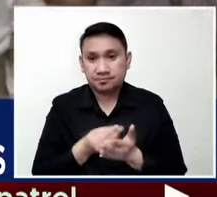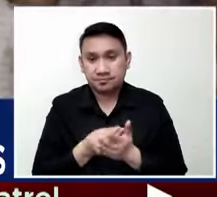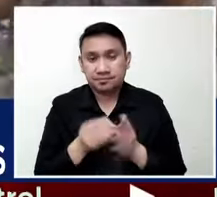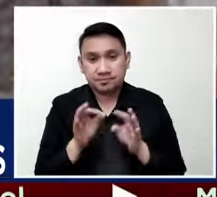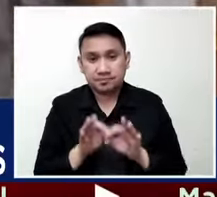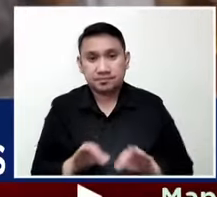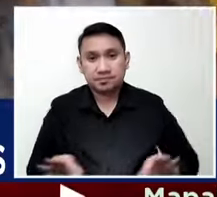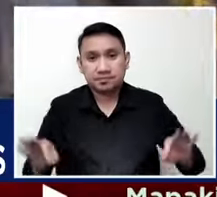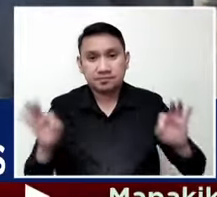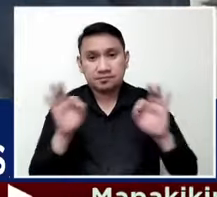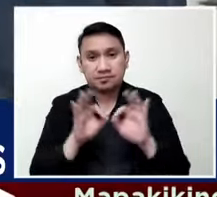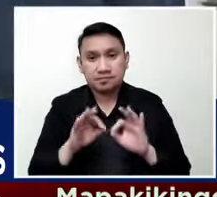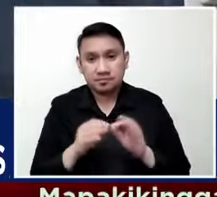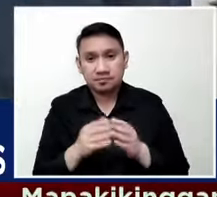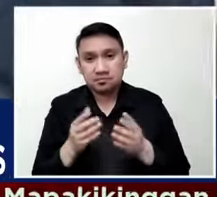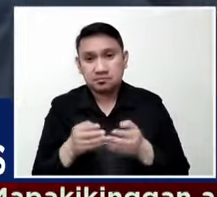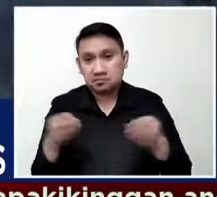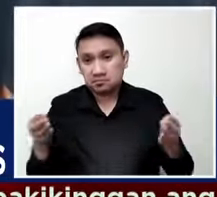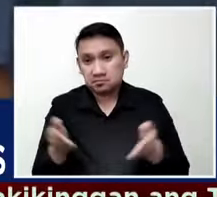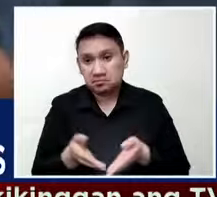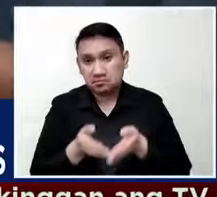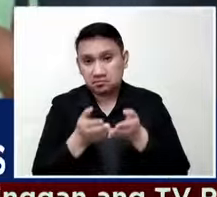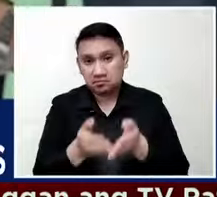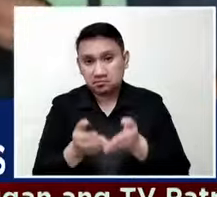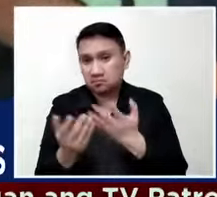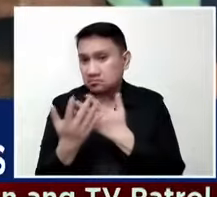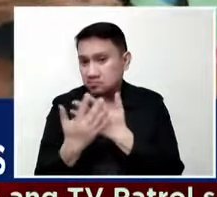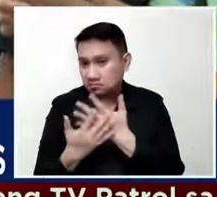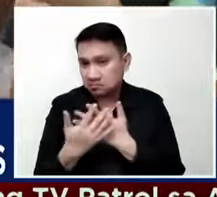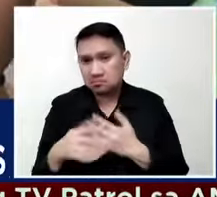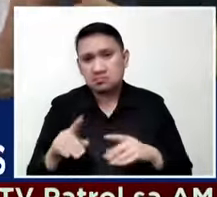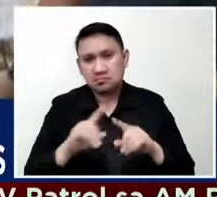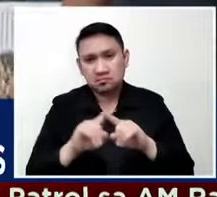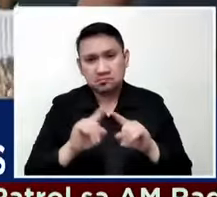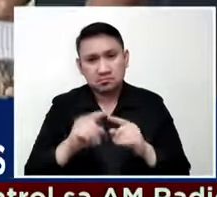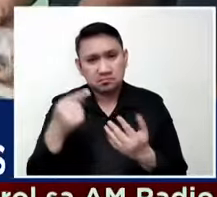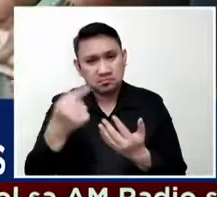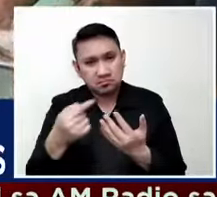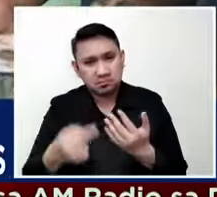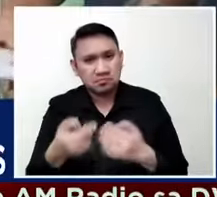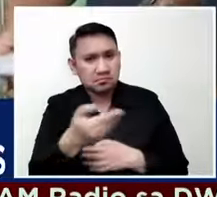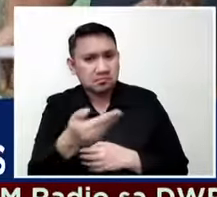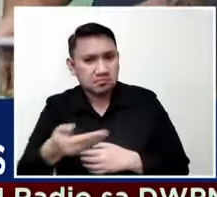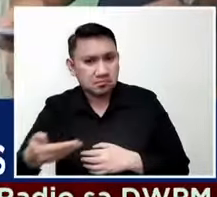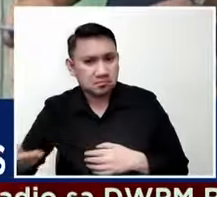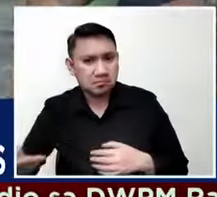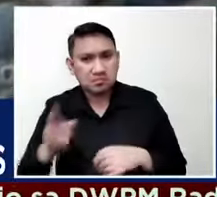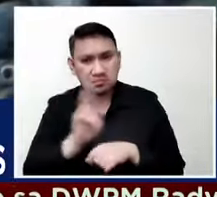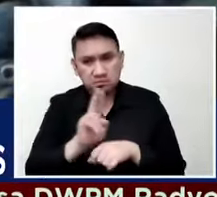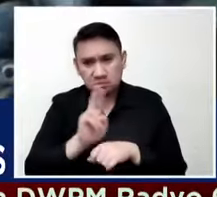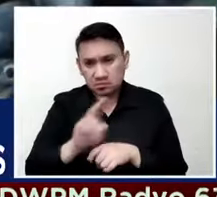ng mga malalaking bangka, payaw at ibang fishing gear sa mga mangingisda ng Zambales.